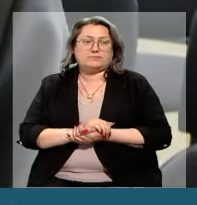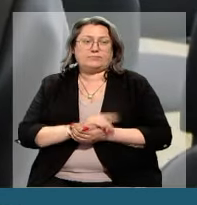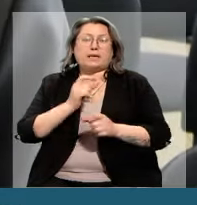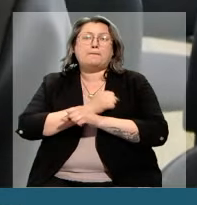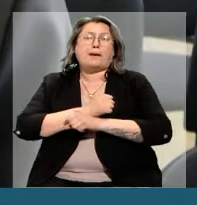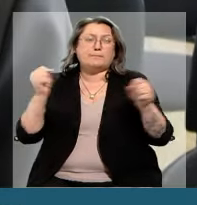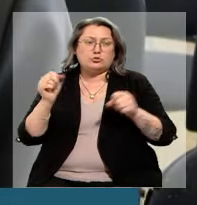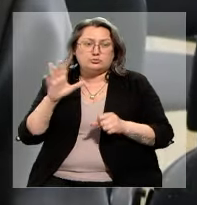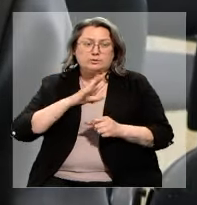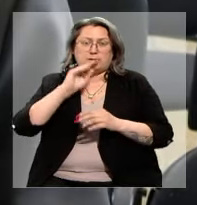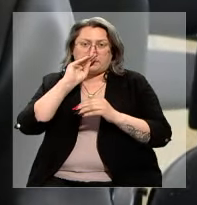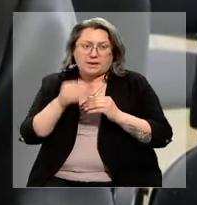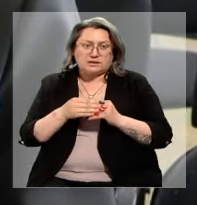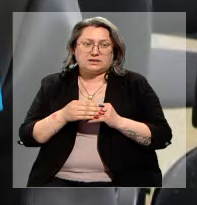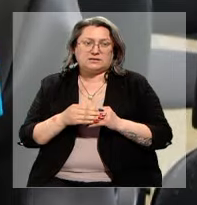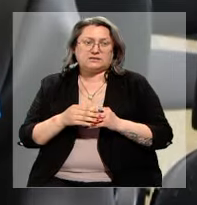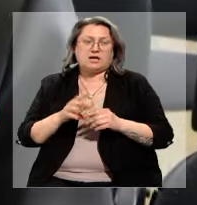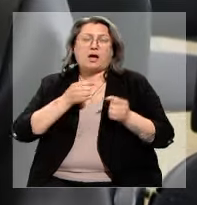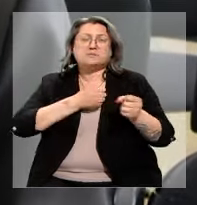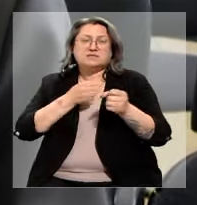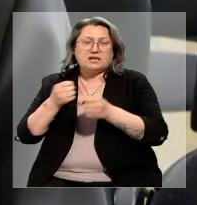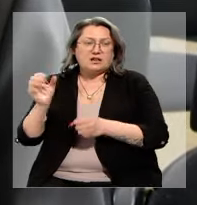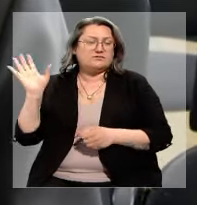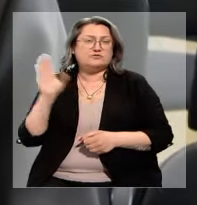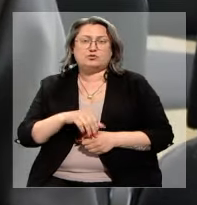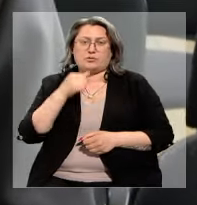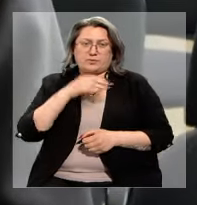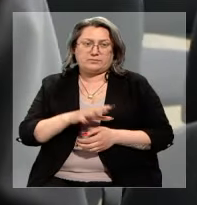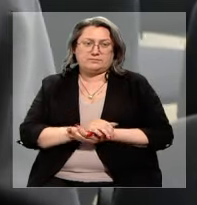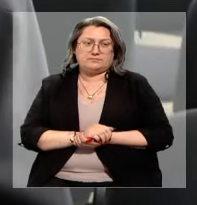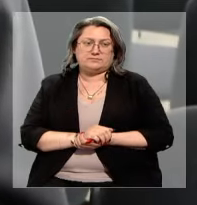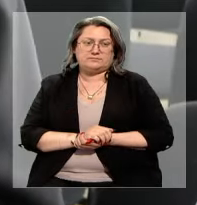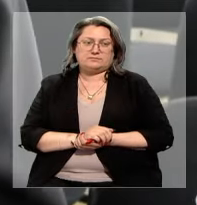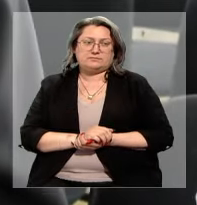бомбежки были, спрятались, и обстрелы, все было.